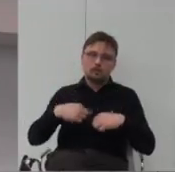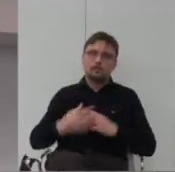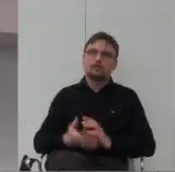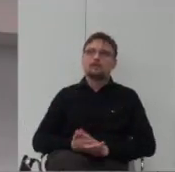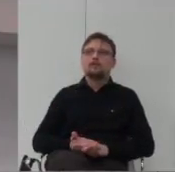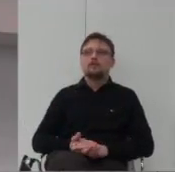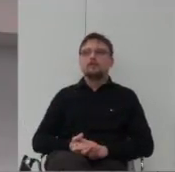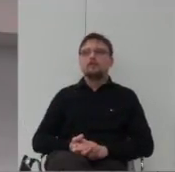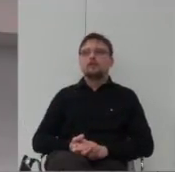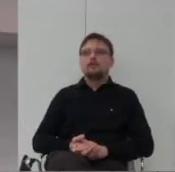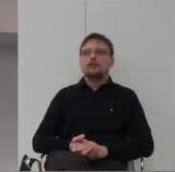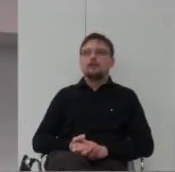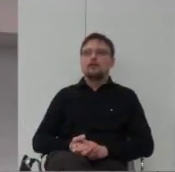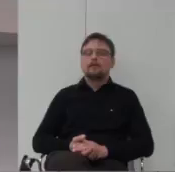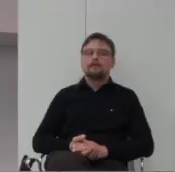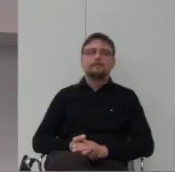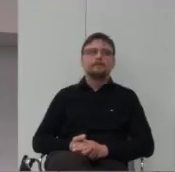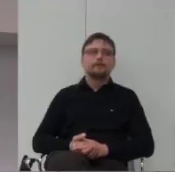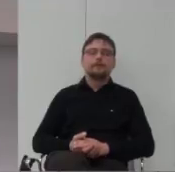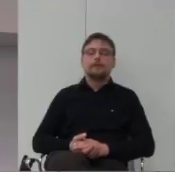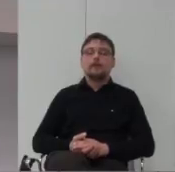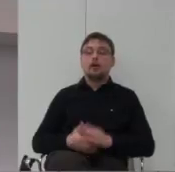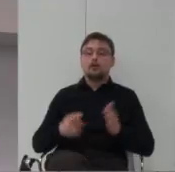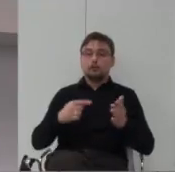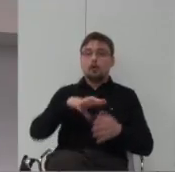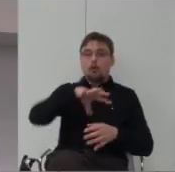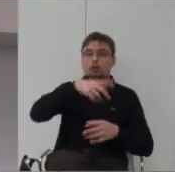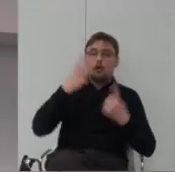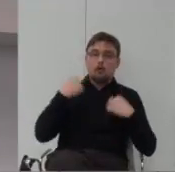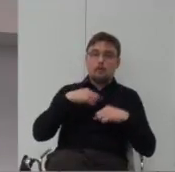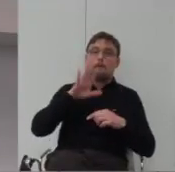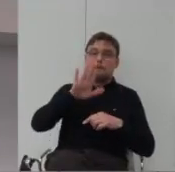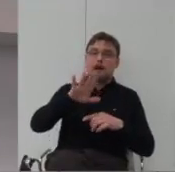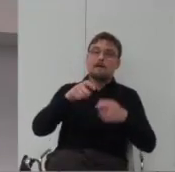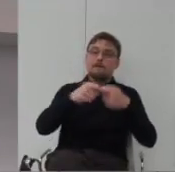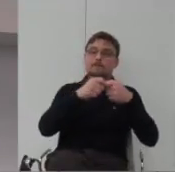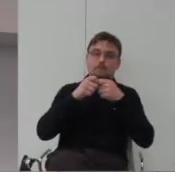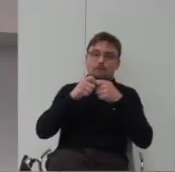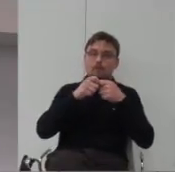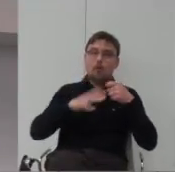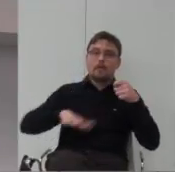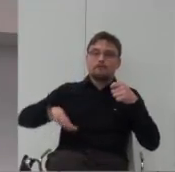jest taka grupa, która skupia około 10-12 osób,